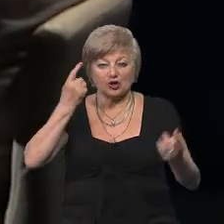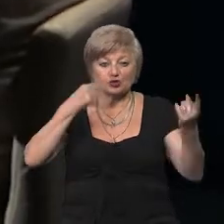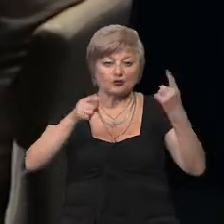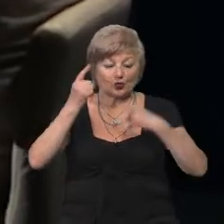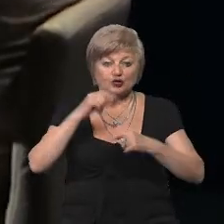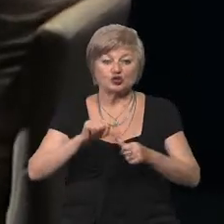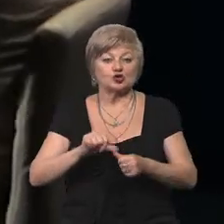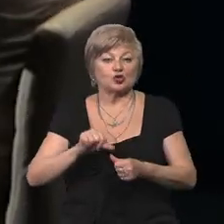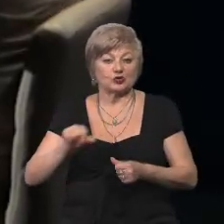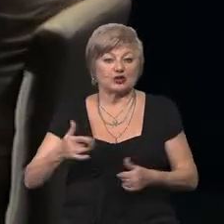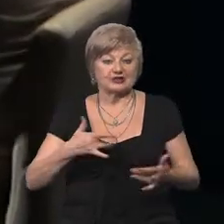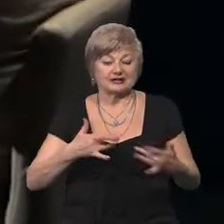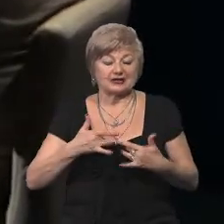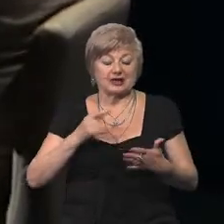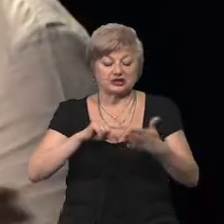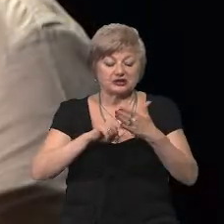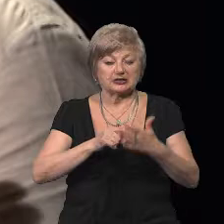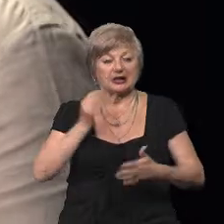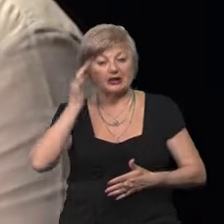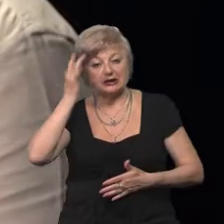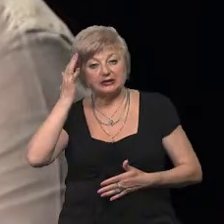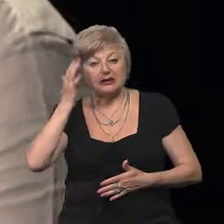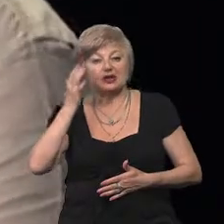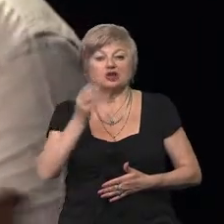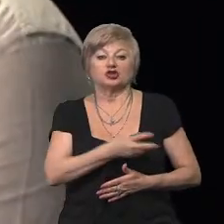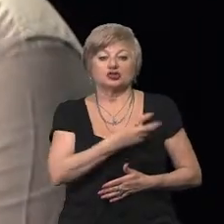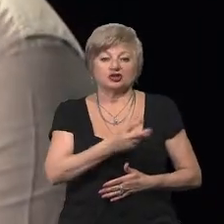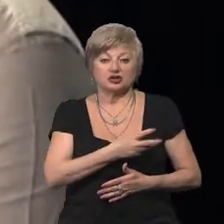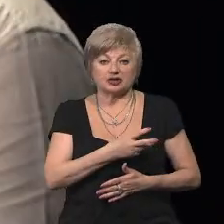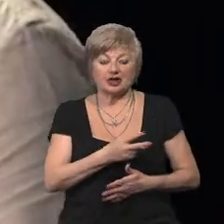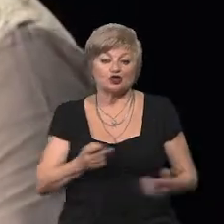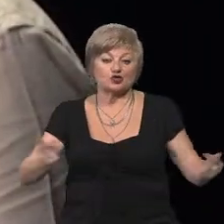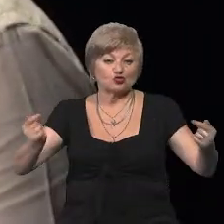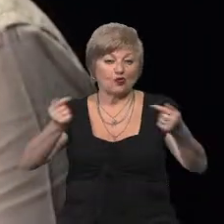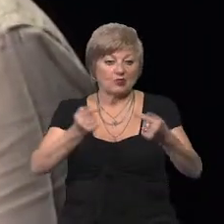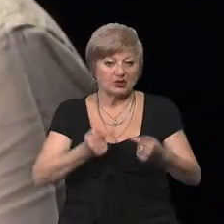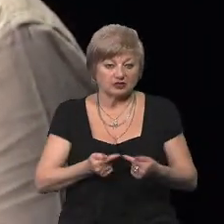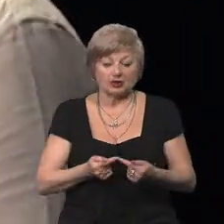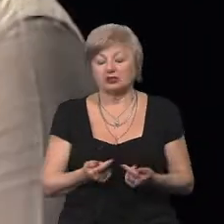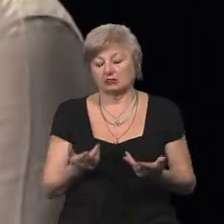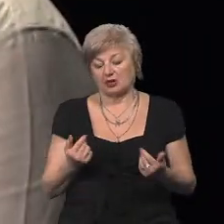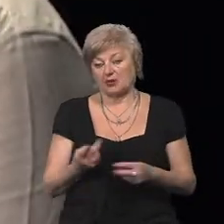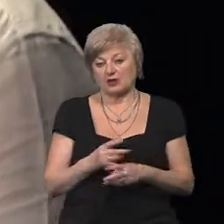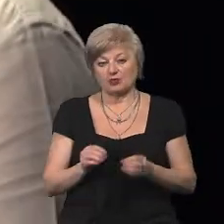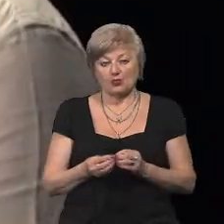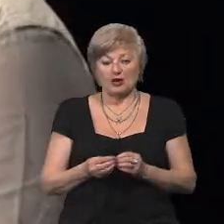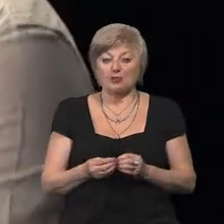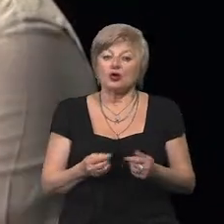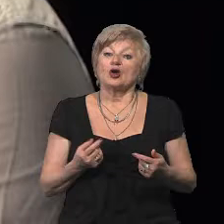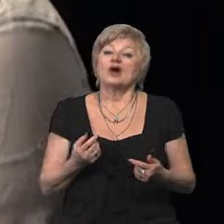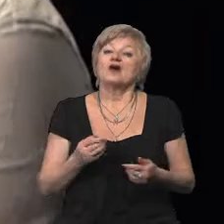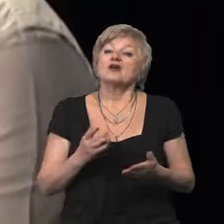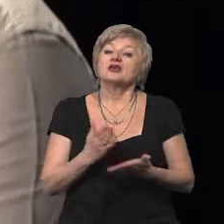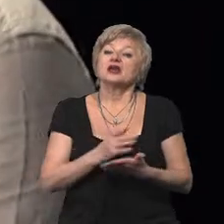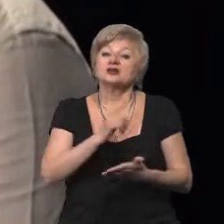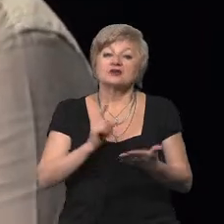отдельно, если наши цели, идеи, мысли и желания на выходе совпадают, то без проблем. Тут же вопрос в том, что